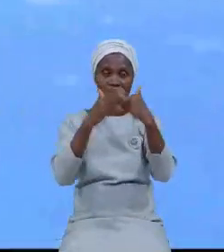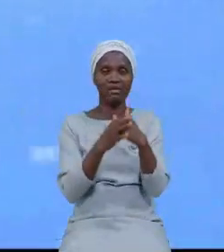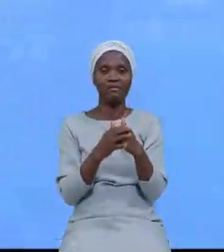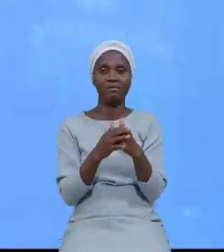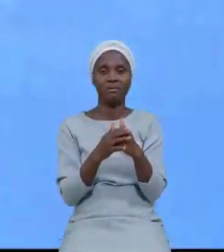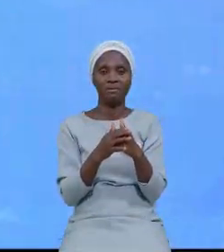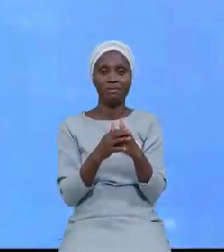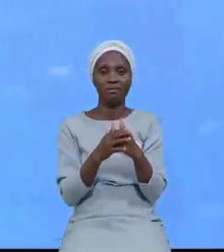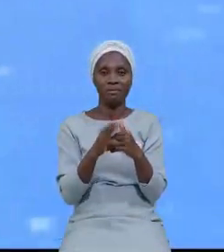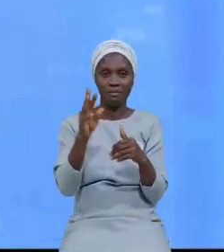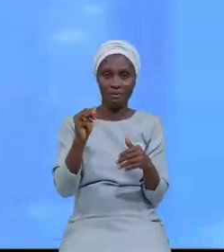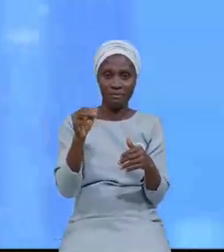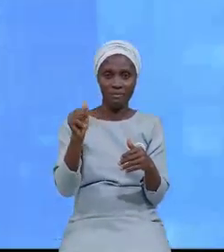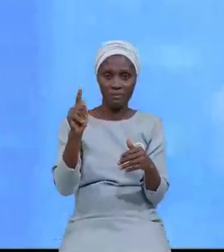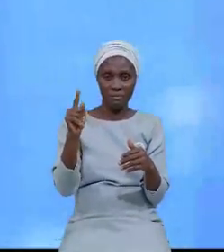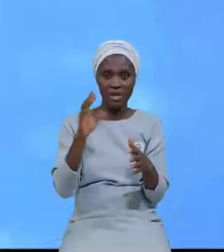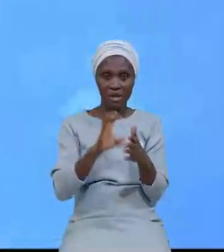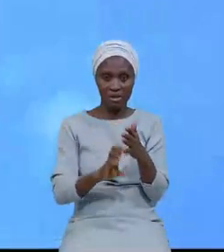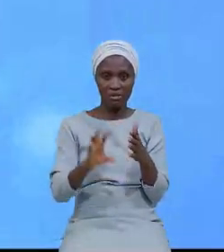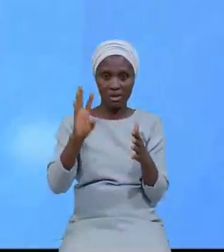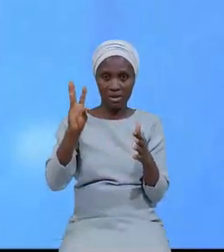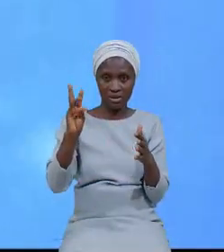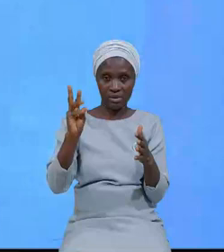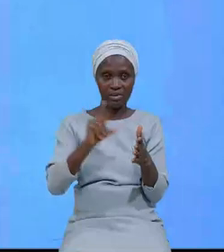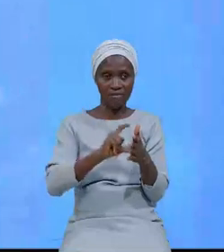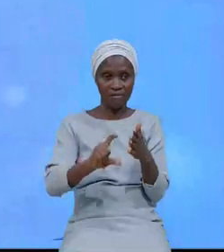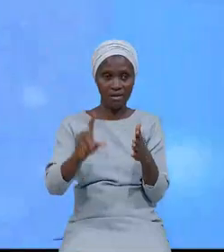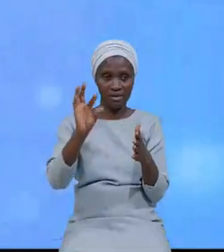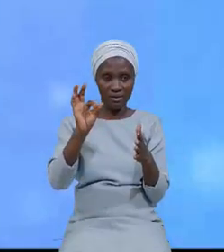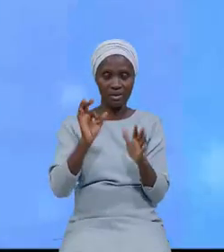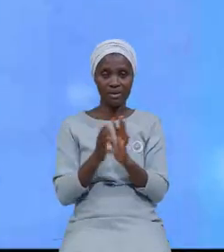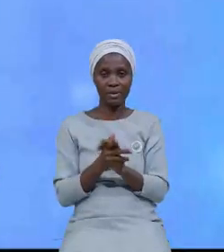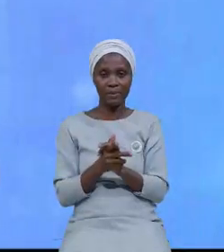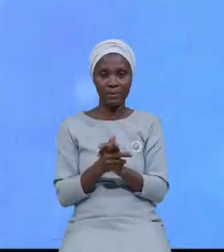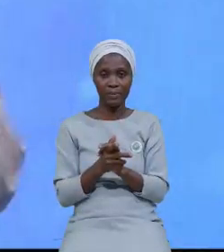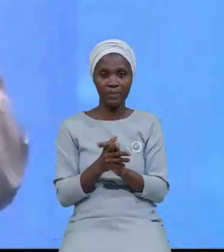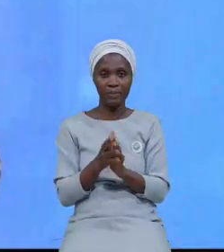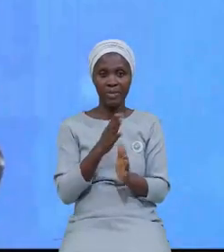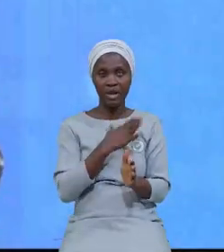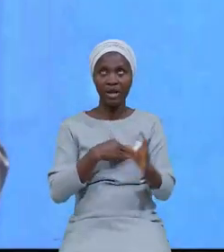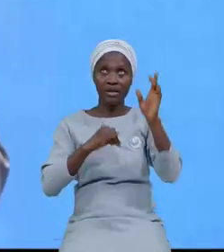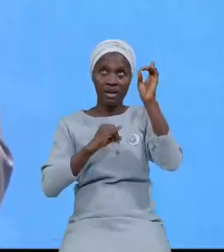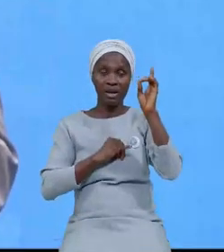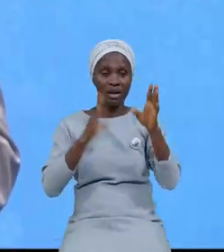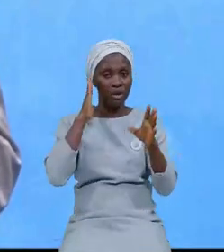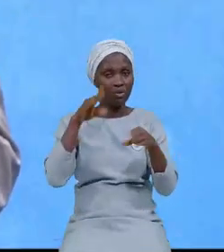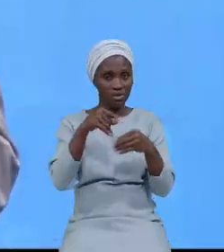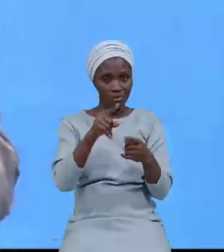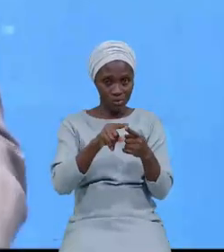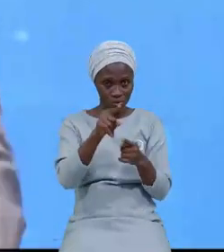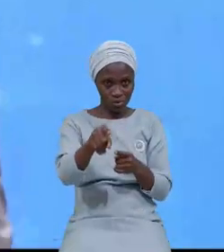ciel Matthieu encore 16 19 je vous